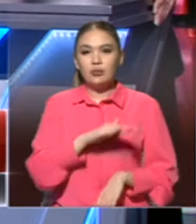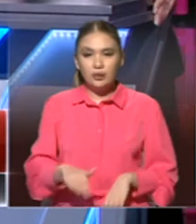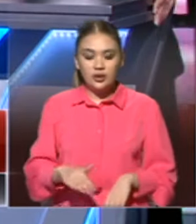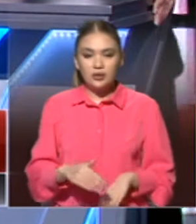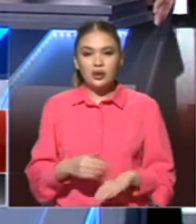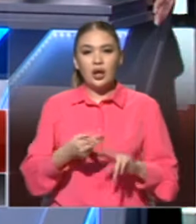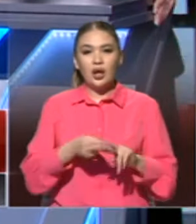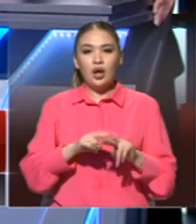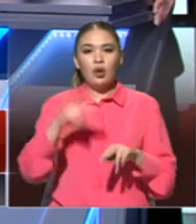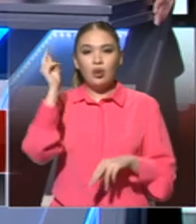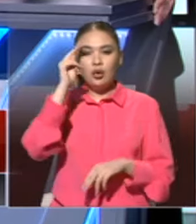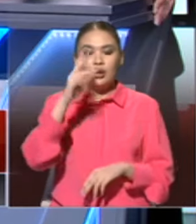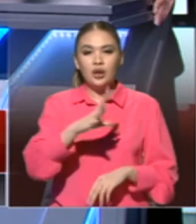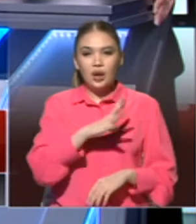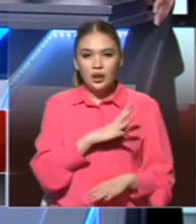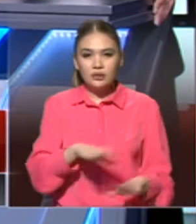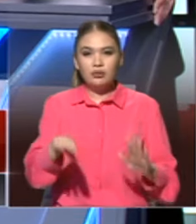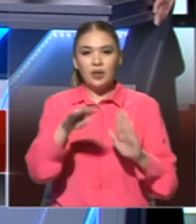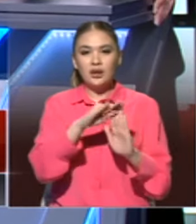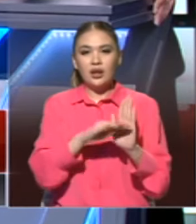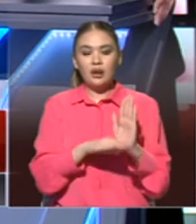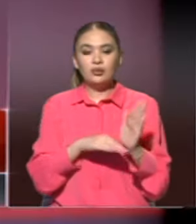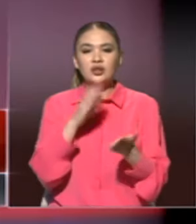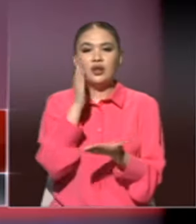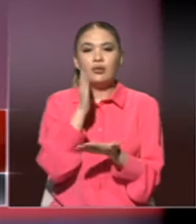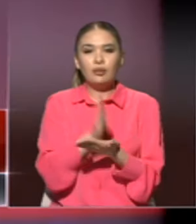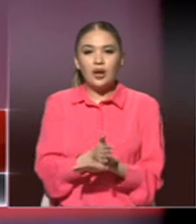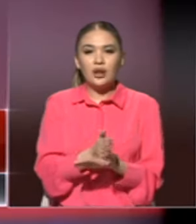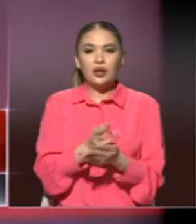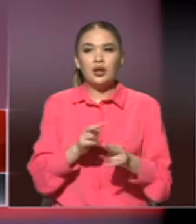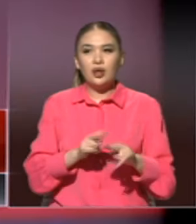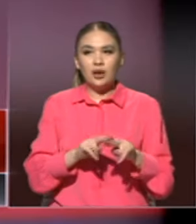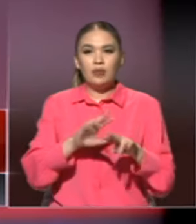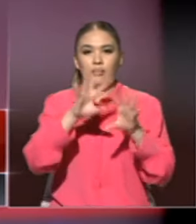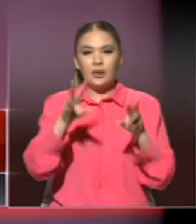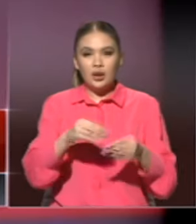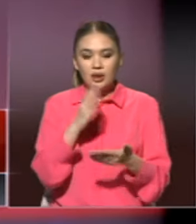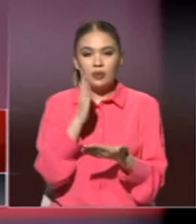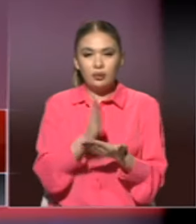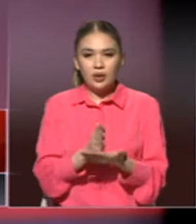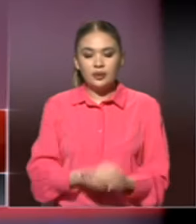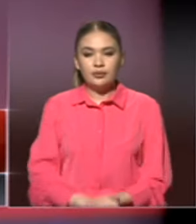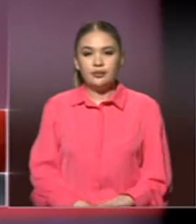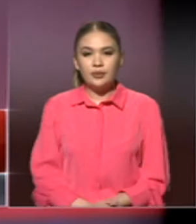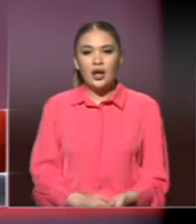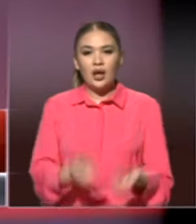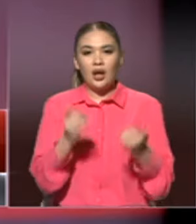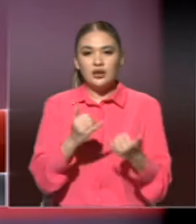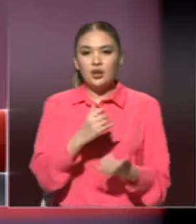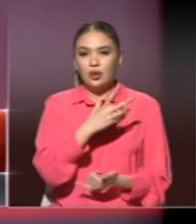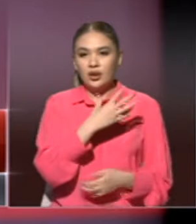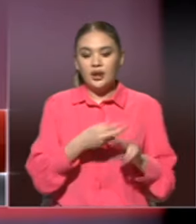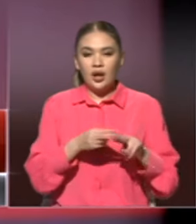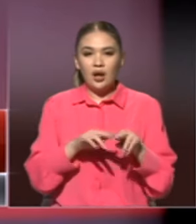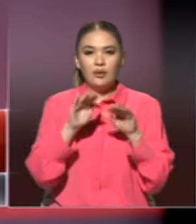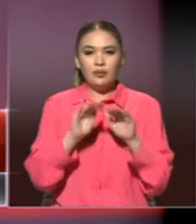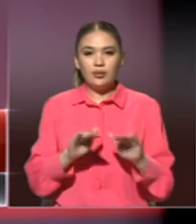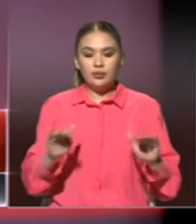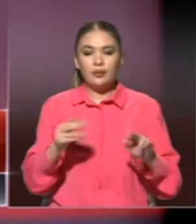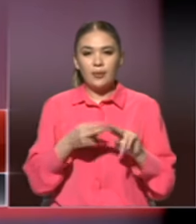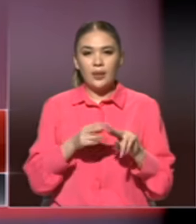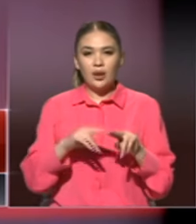оқыған білген бағдарламасы төңірегінде жасалатыны туралы пікірлер бар. қазіргі таңда оқушылар үшін үлкен жаңа мүмкіндікті айтып